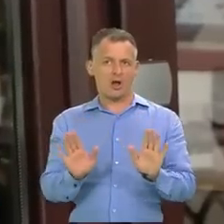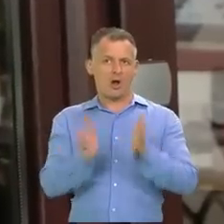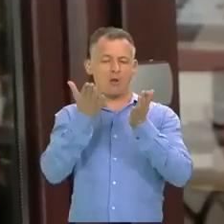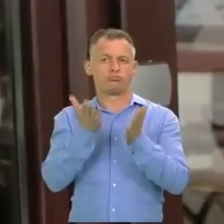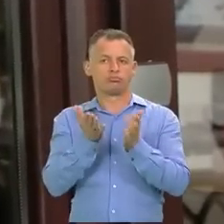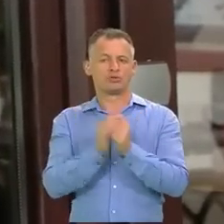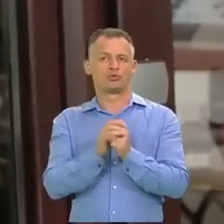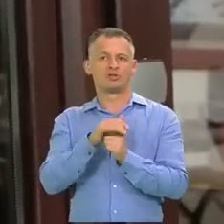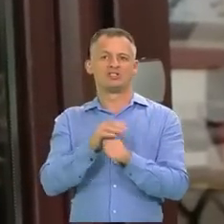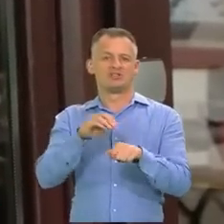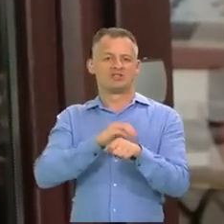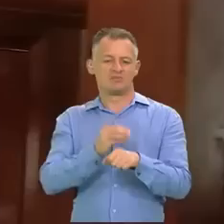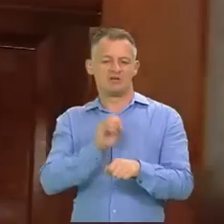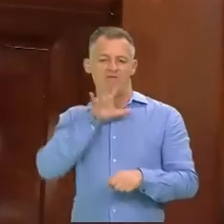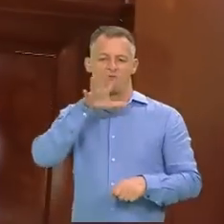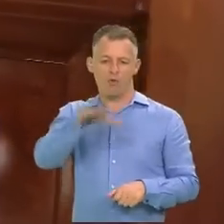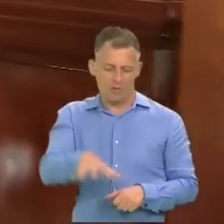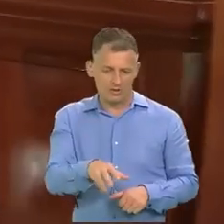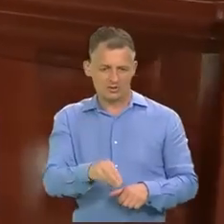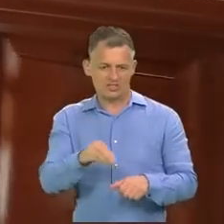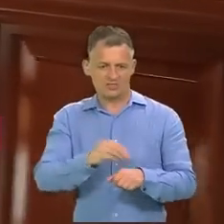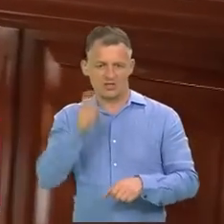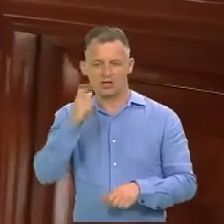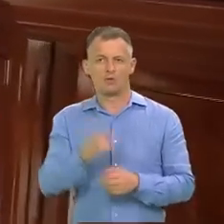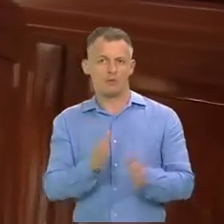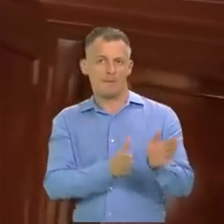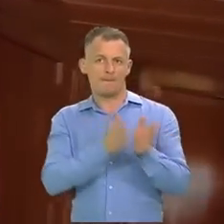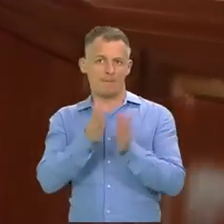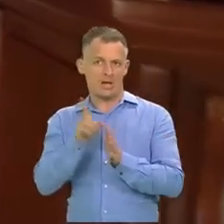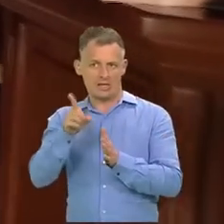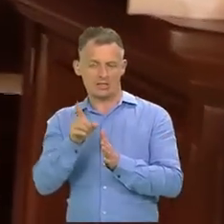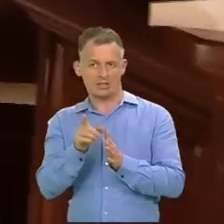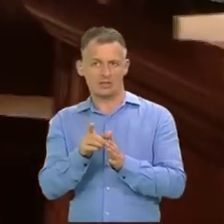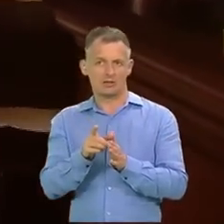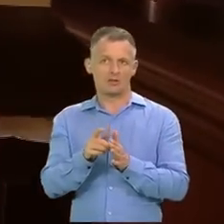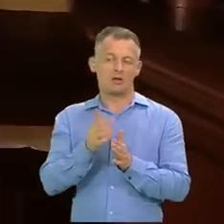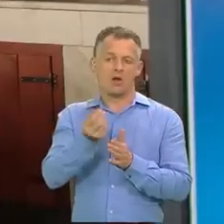și să le fie rău. Parte din ei au mai servit cina,